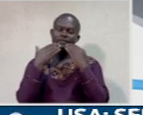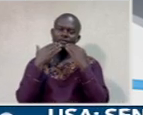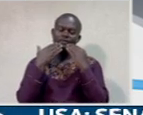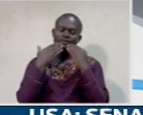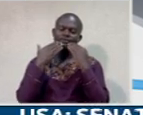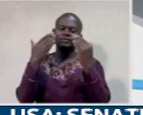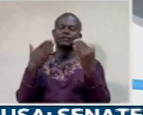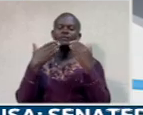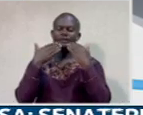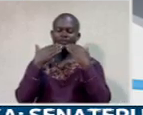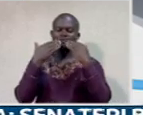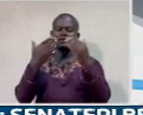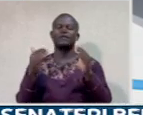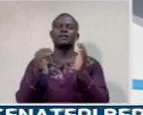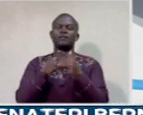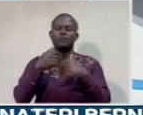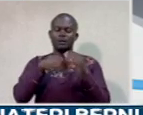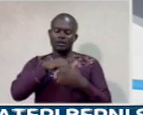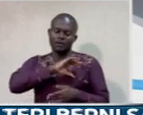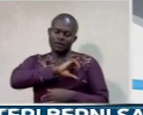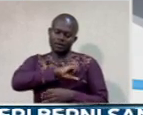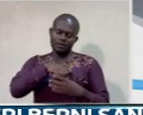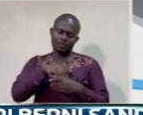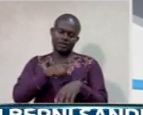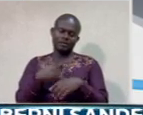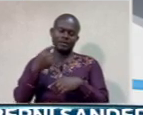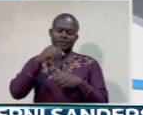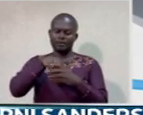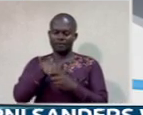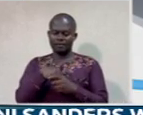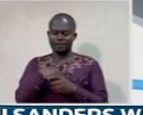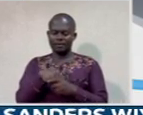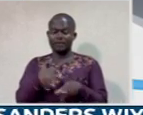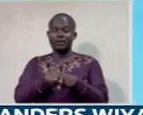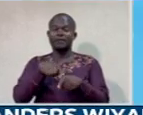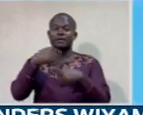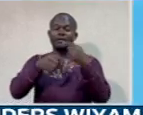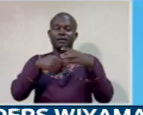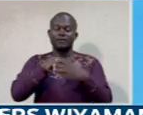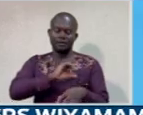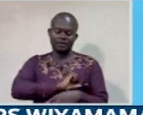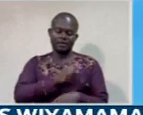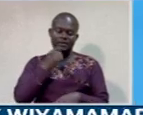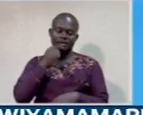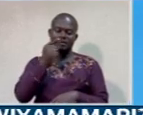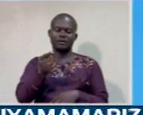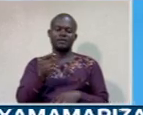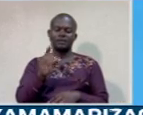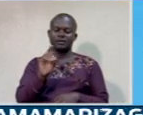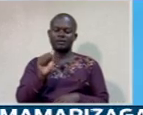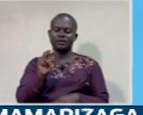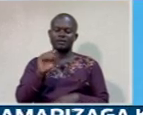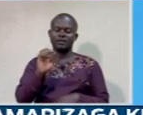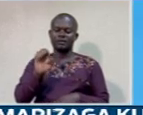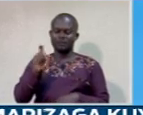Murakoze cyane namwe kandi mukomeze kwihangana muri ibi bihe turimo. Murakoze cyane namwe mukomeze kwihangana. Uwo rero akaba yari Daniel